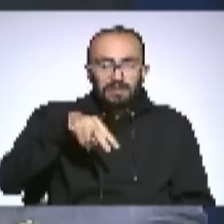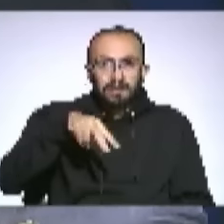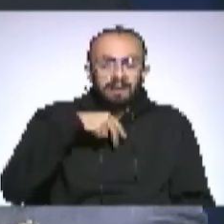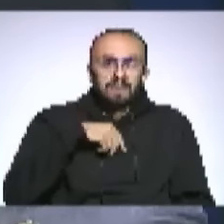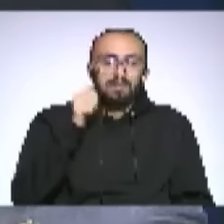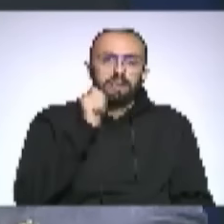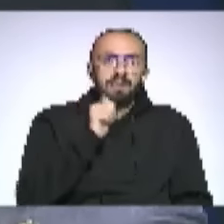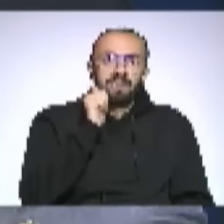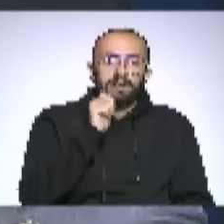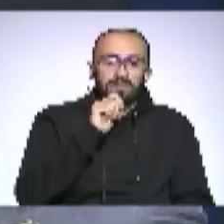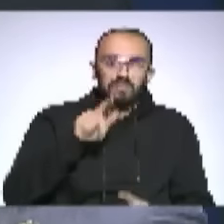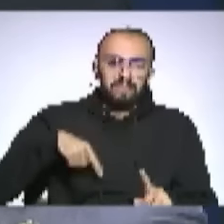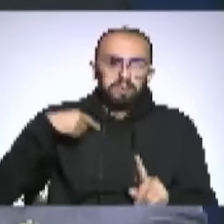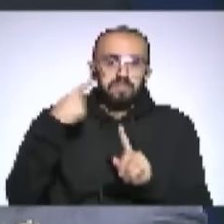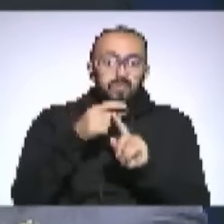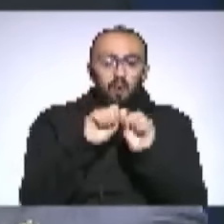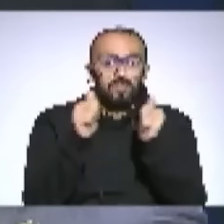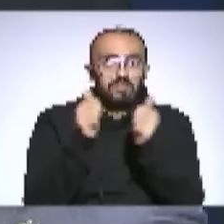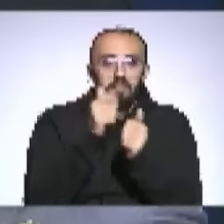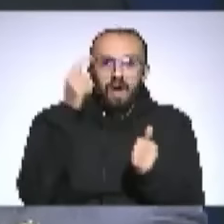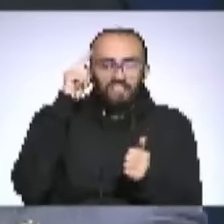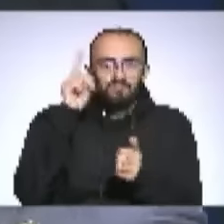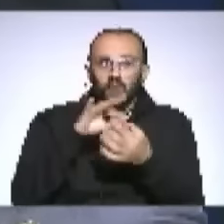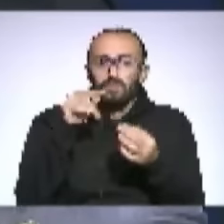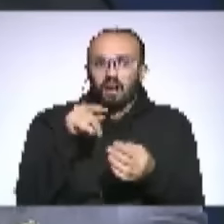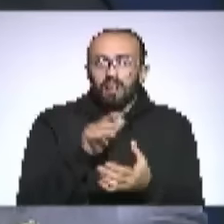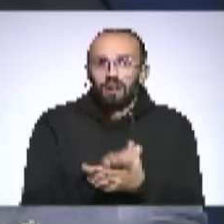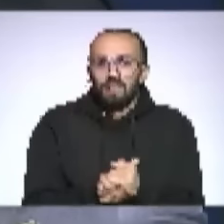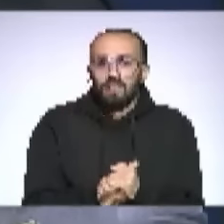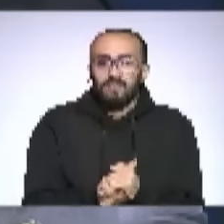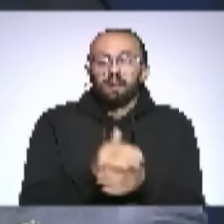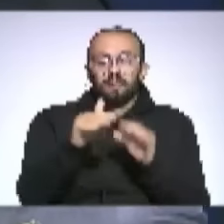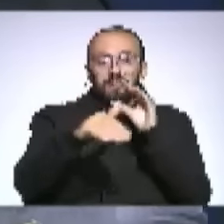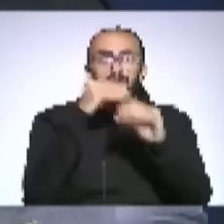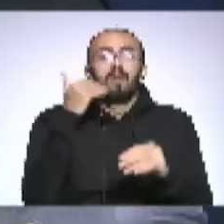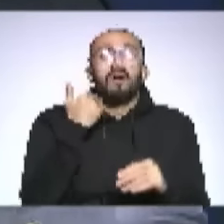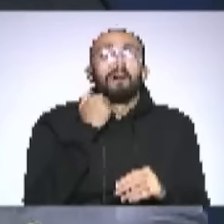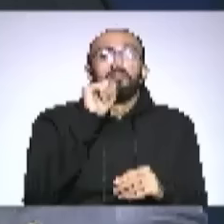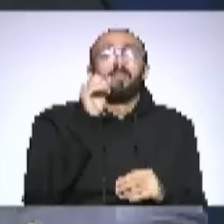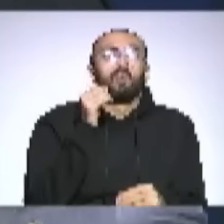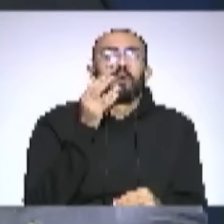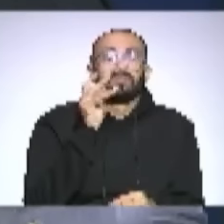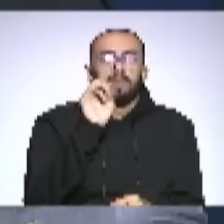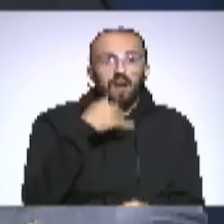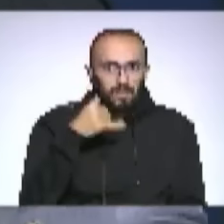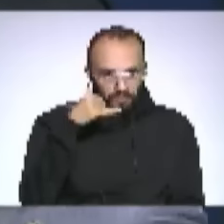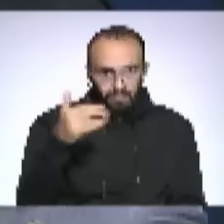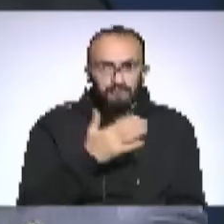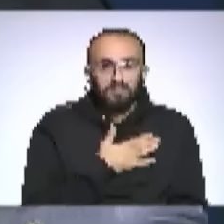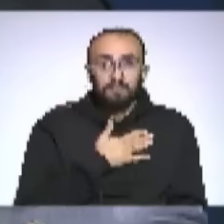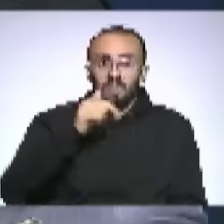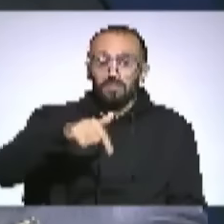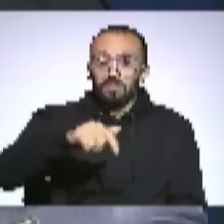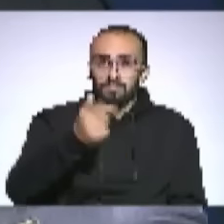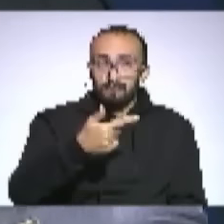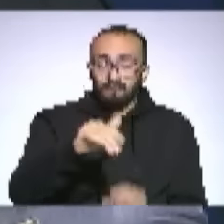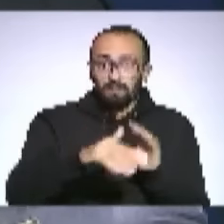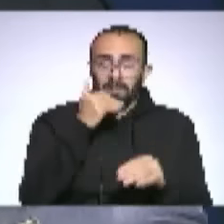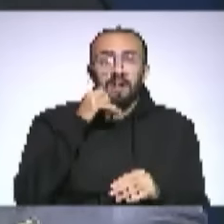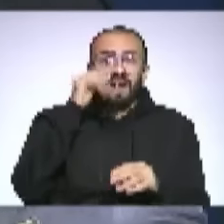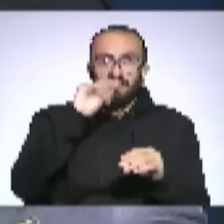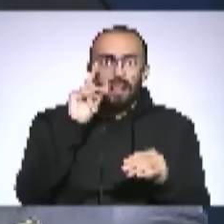ومستحمله وعايشه واهلي ماعرفوش اي حاجه عني ابعتي لي نمره زوجك انا هكلمه حاضر بس النهارده على طول ما